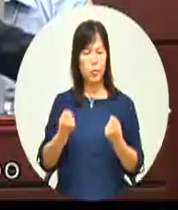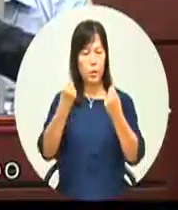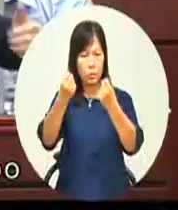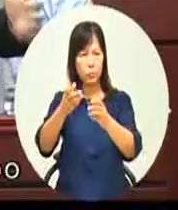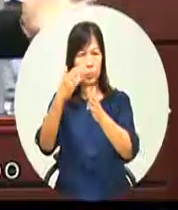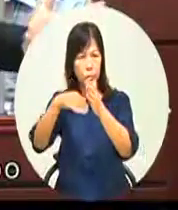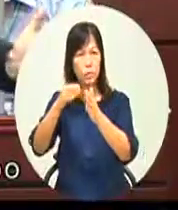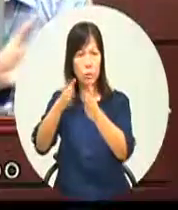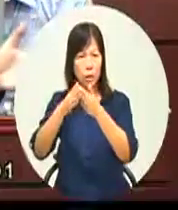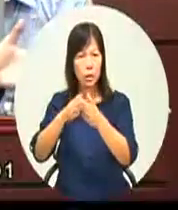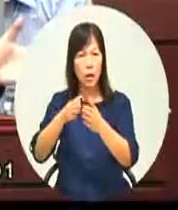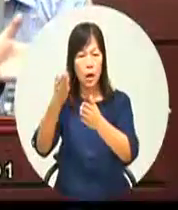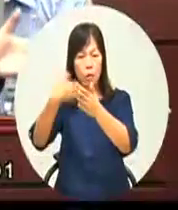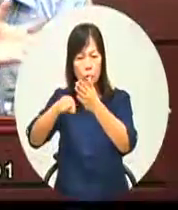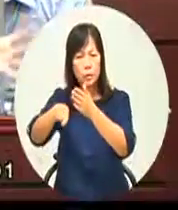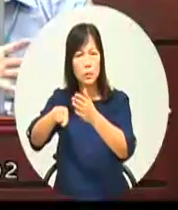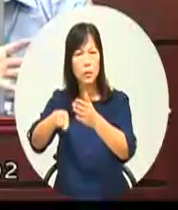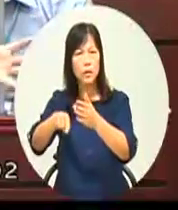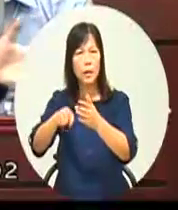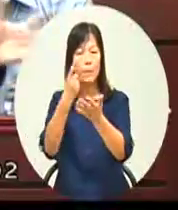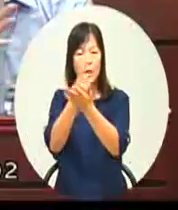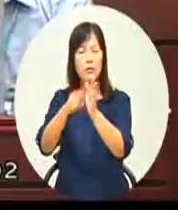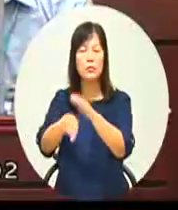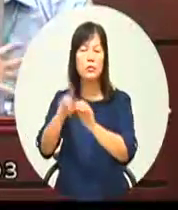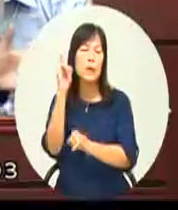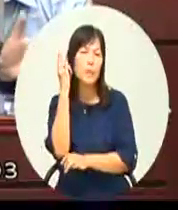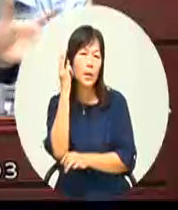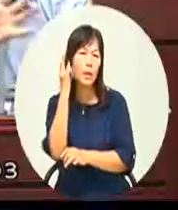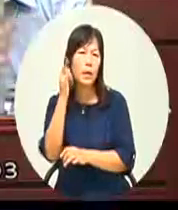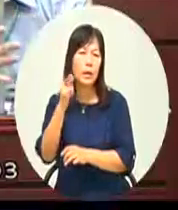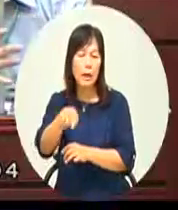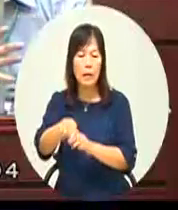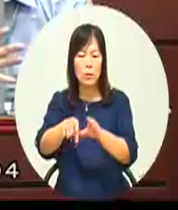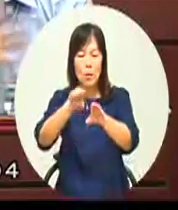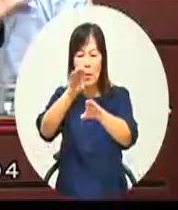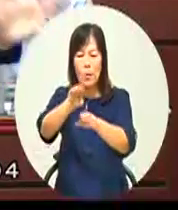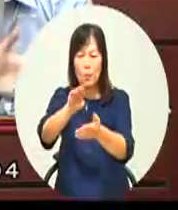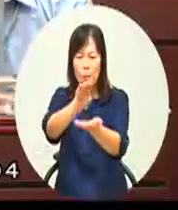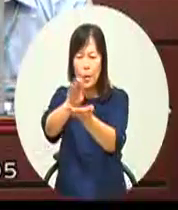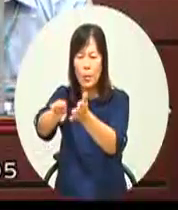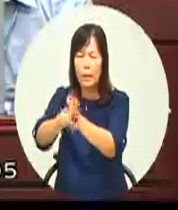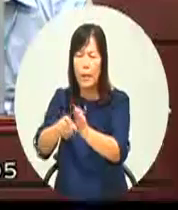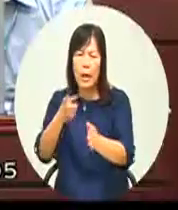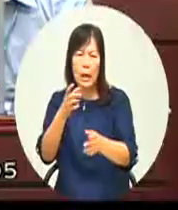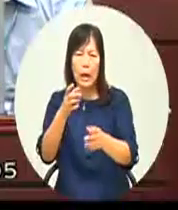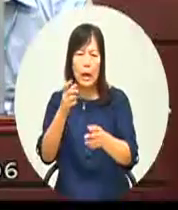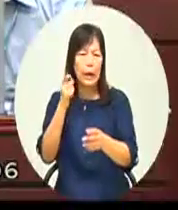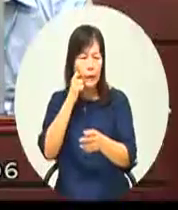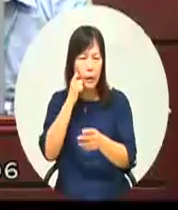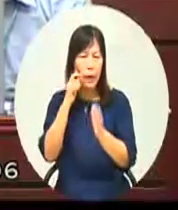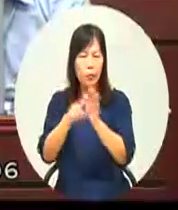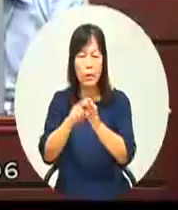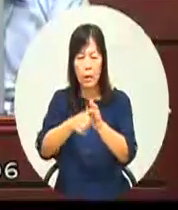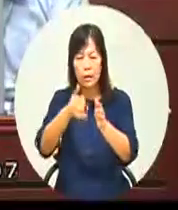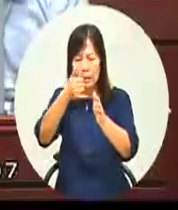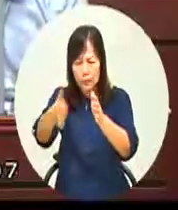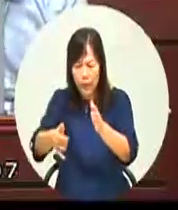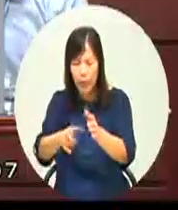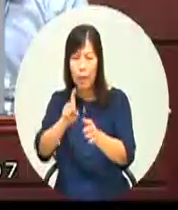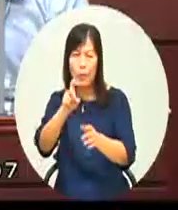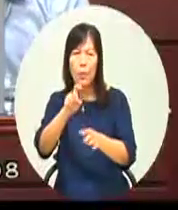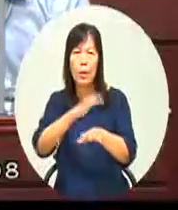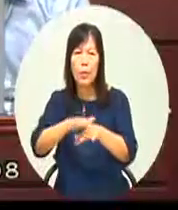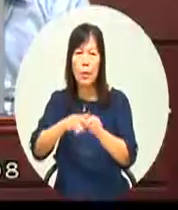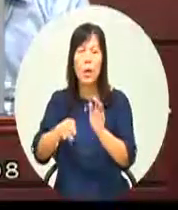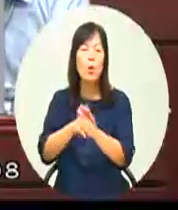去，学校大家都在那边要接小朋友，所以那个地方很难停放车辆，他又没有办法下来接小朋友。如果有这种共